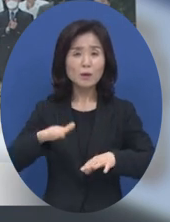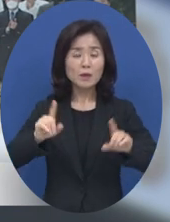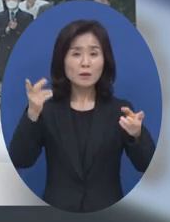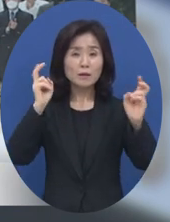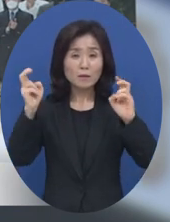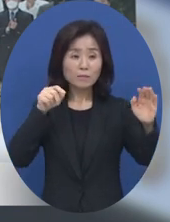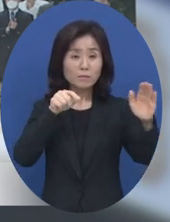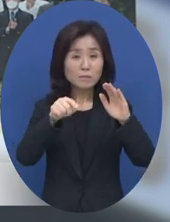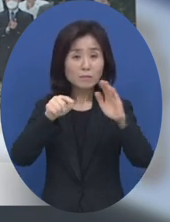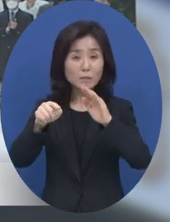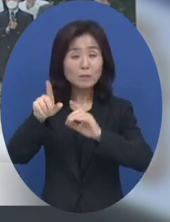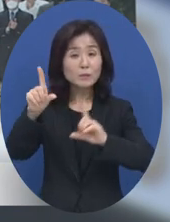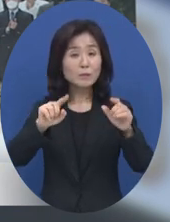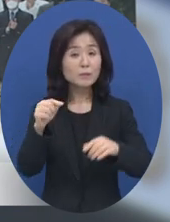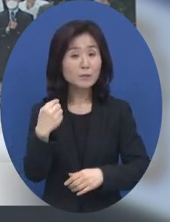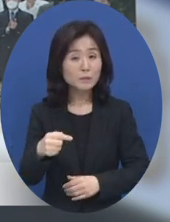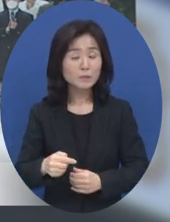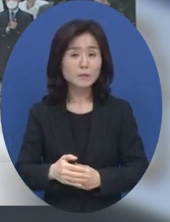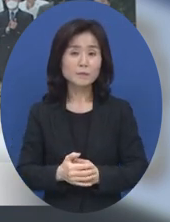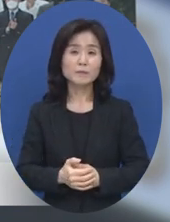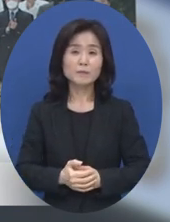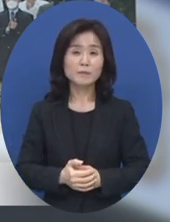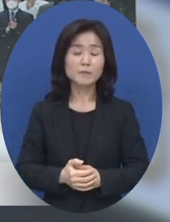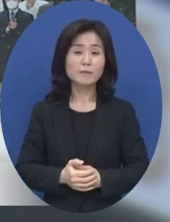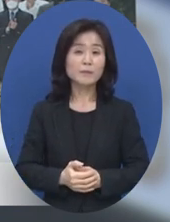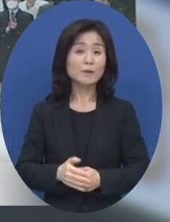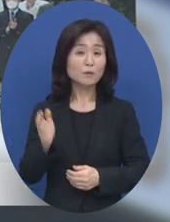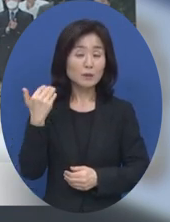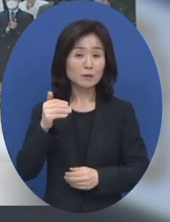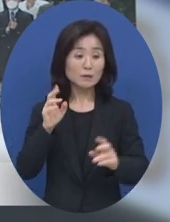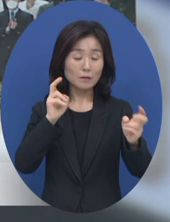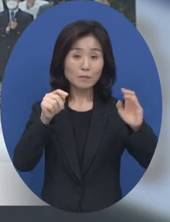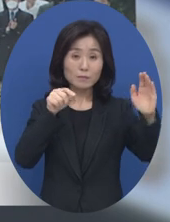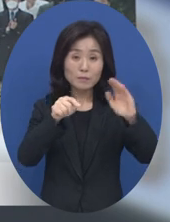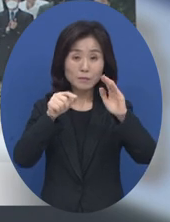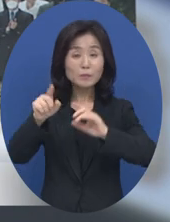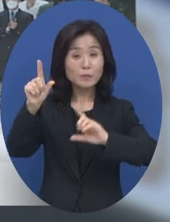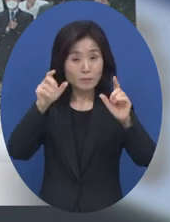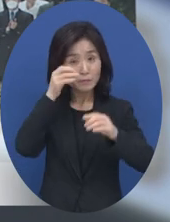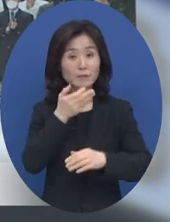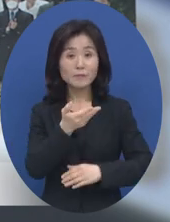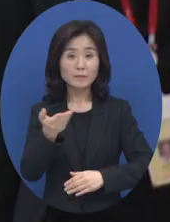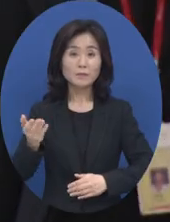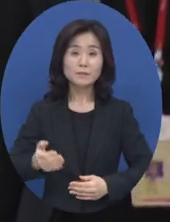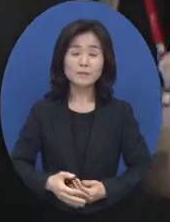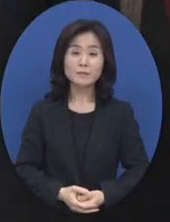있을까요? 최재형 기자가 이 지사의 최근 기업 방문 행보 짚어봤습니다.